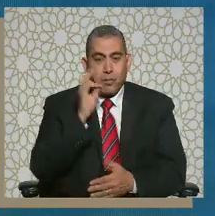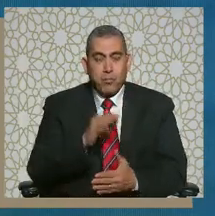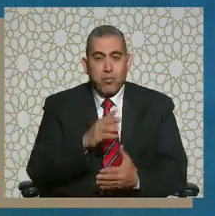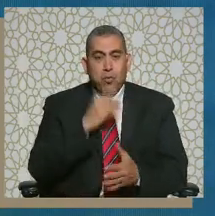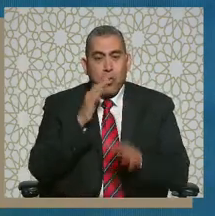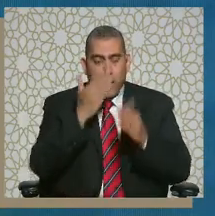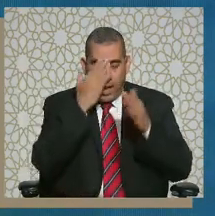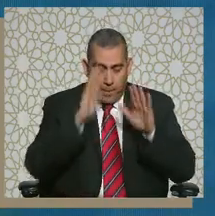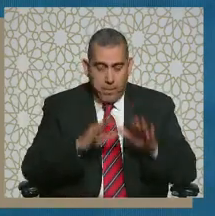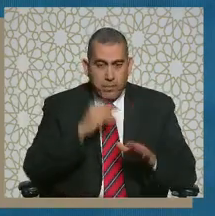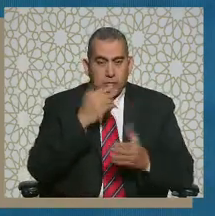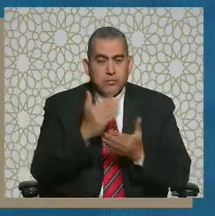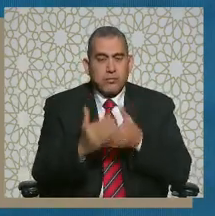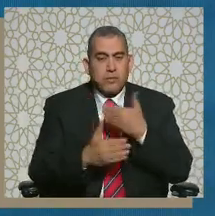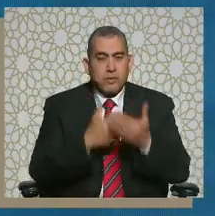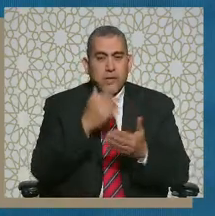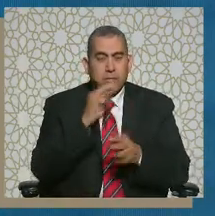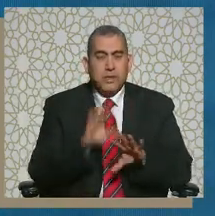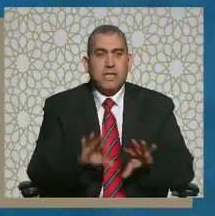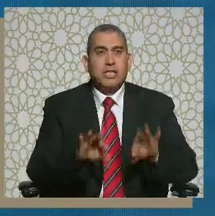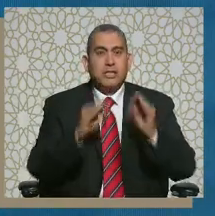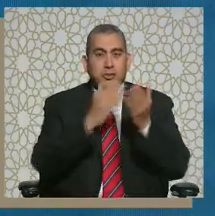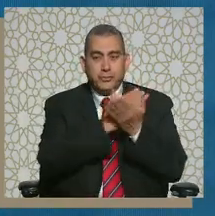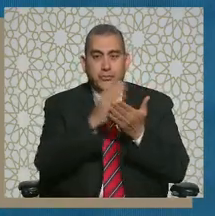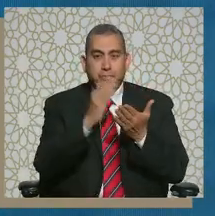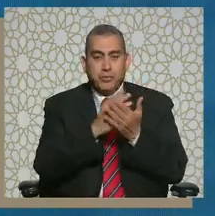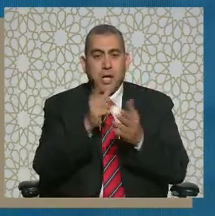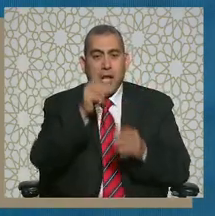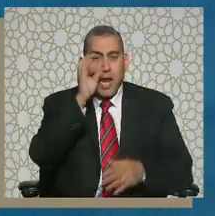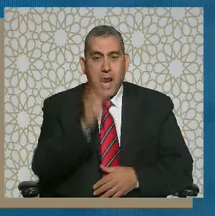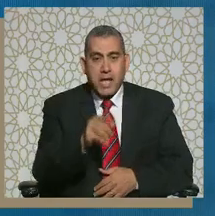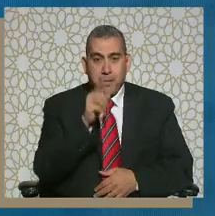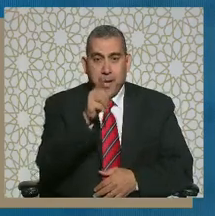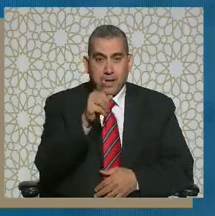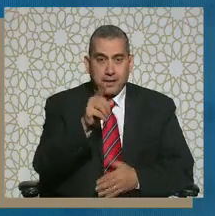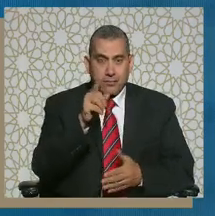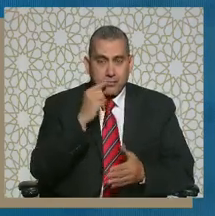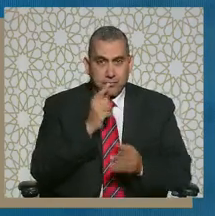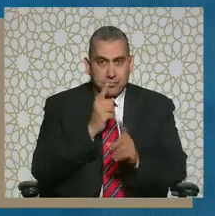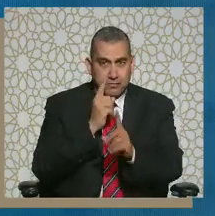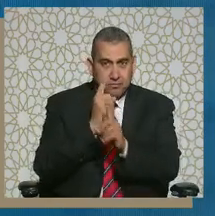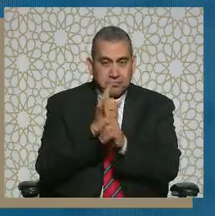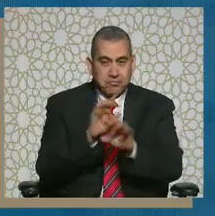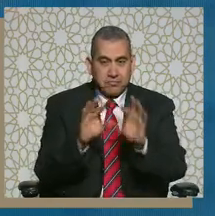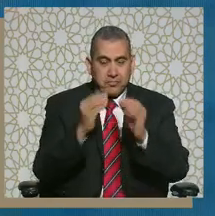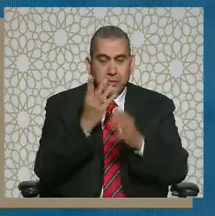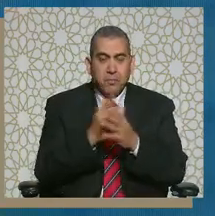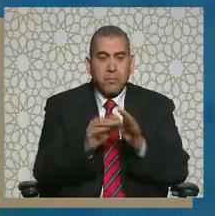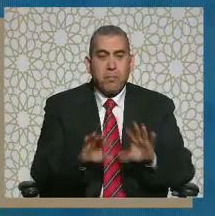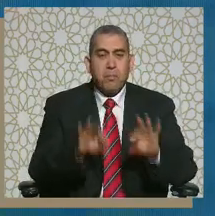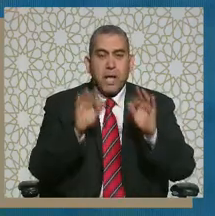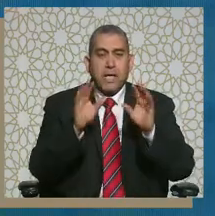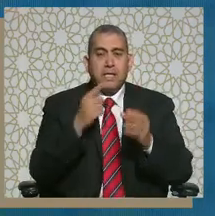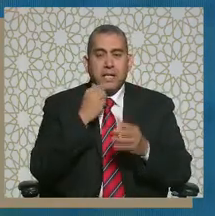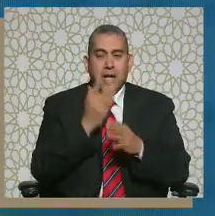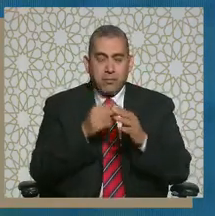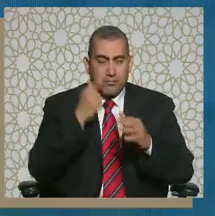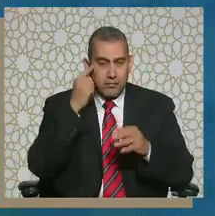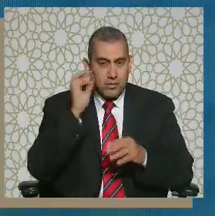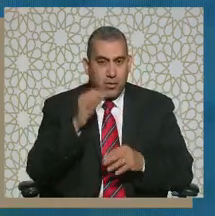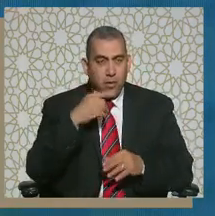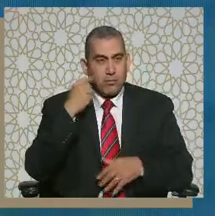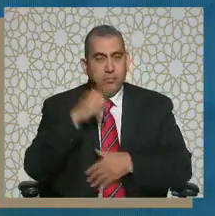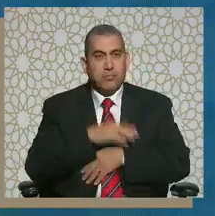امه يعني بتعيده الى الفطره بس انت لازم تستقبل الميلاد الجديد مش تصنعه